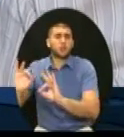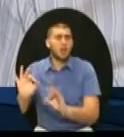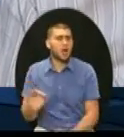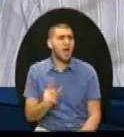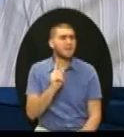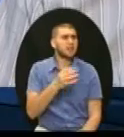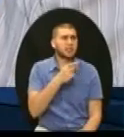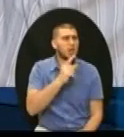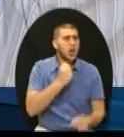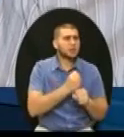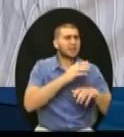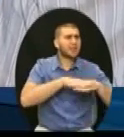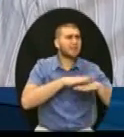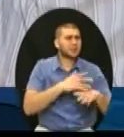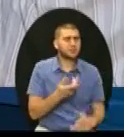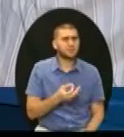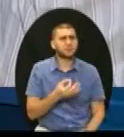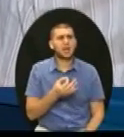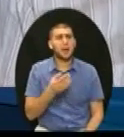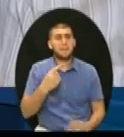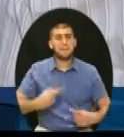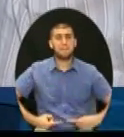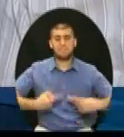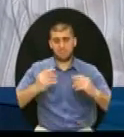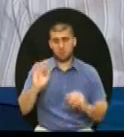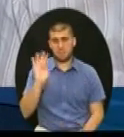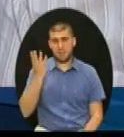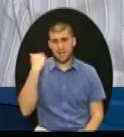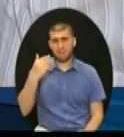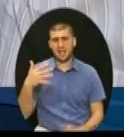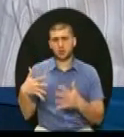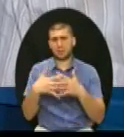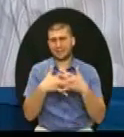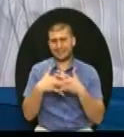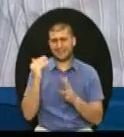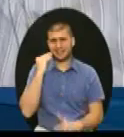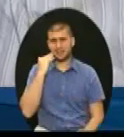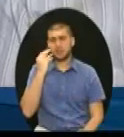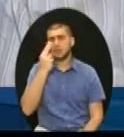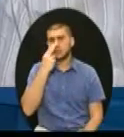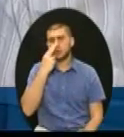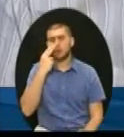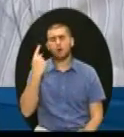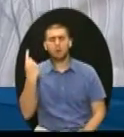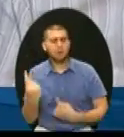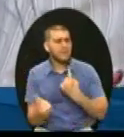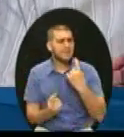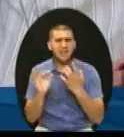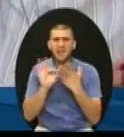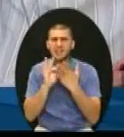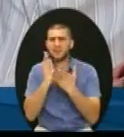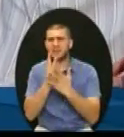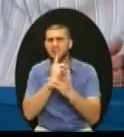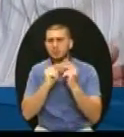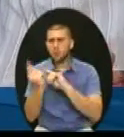השאלה היא לא עושה את התפקיד, הדעות. כי בימים שנתניהו היה בארצות הברית, ניסו בכל צורה, והכתבים דיברו על